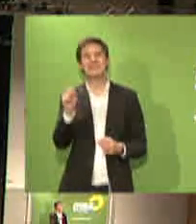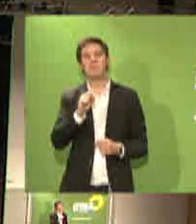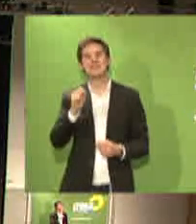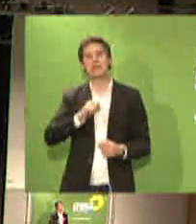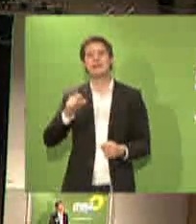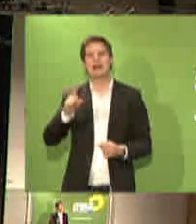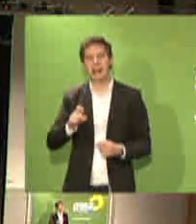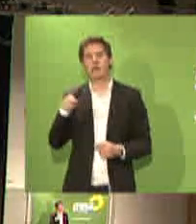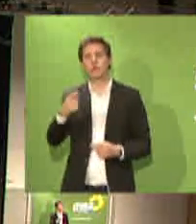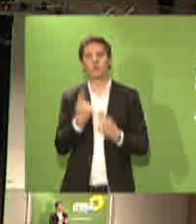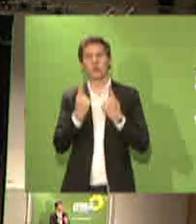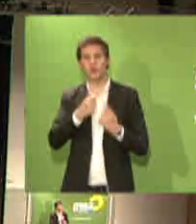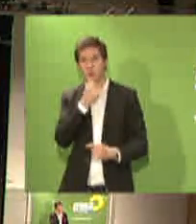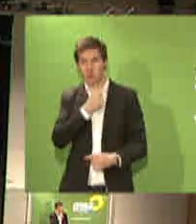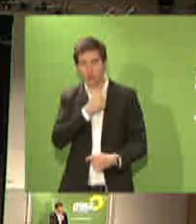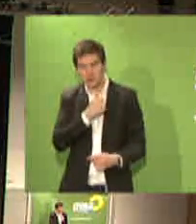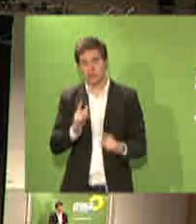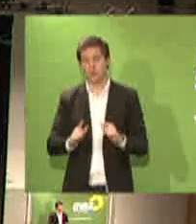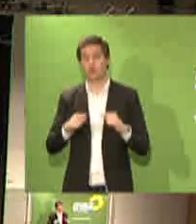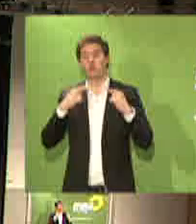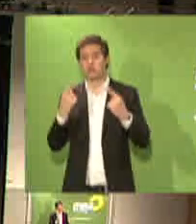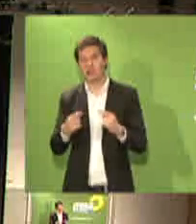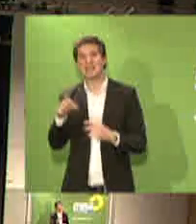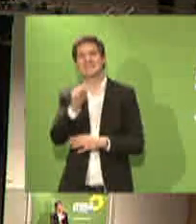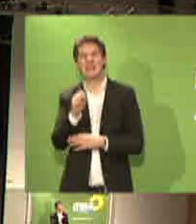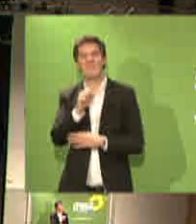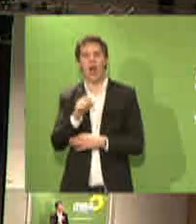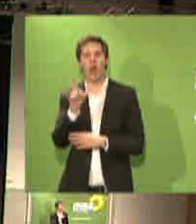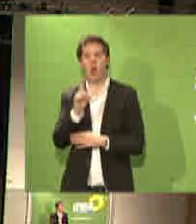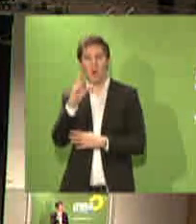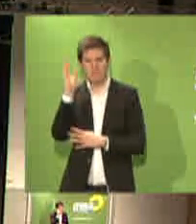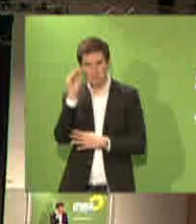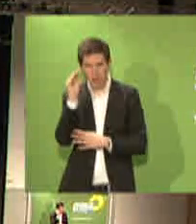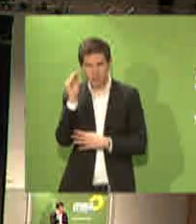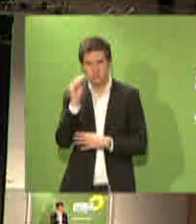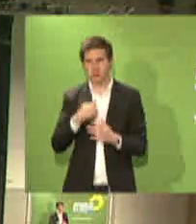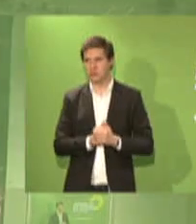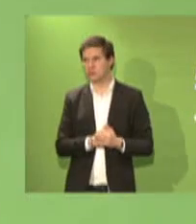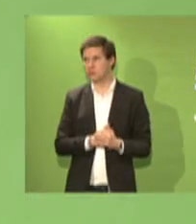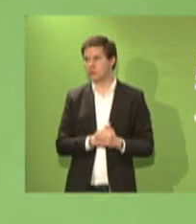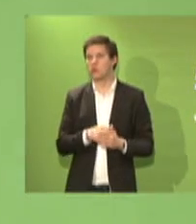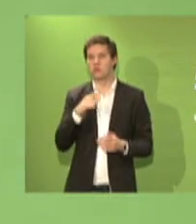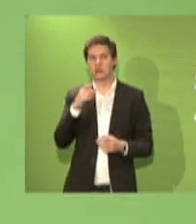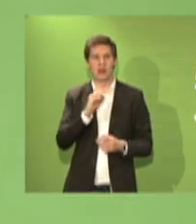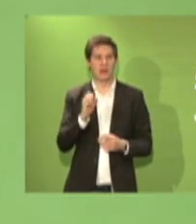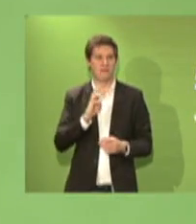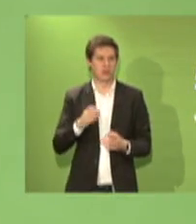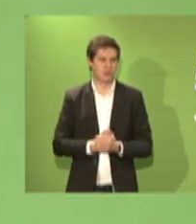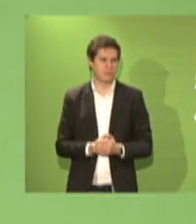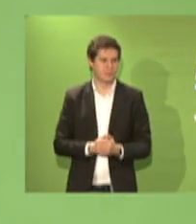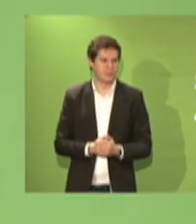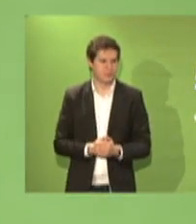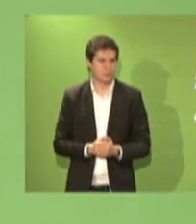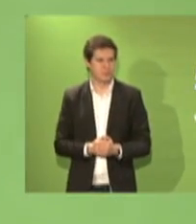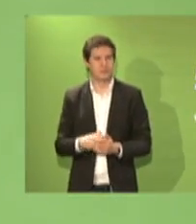von der Grünen Jugend und im Anschluss dann Silvia Löhrmann und Eyüp Odabaşı. Ja, liebe